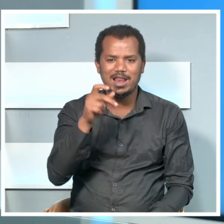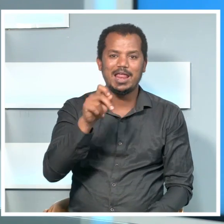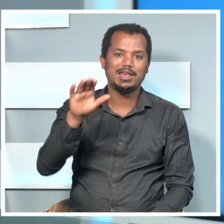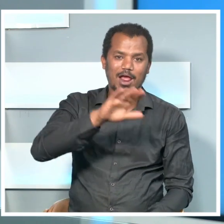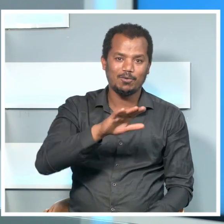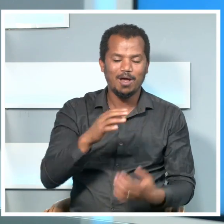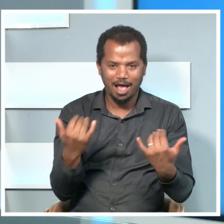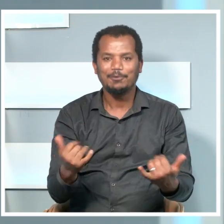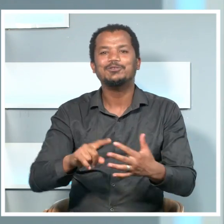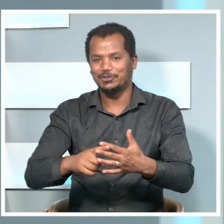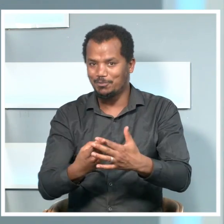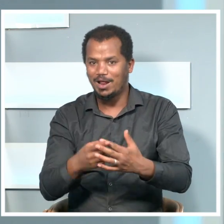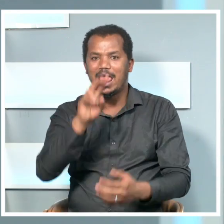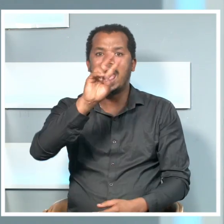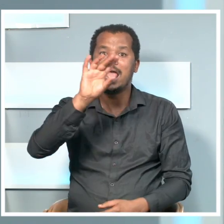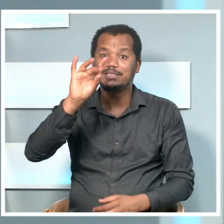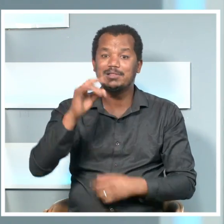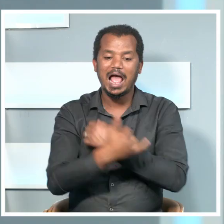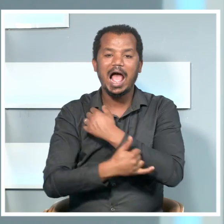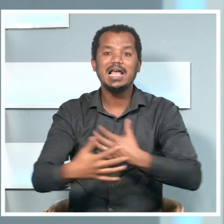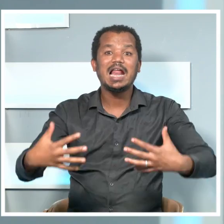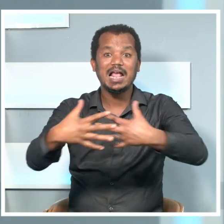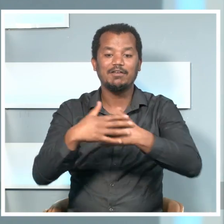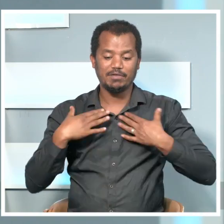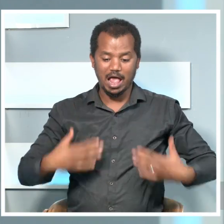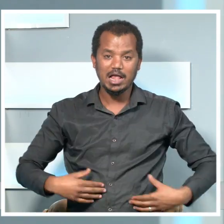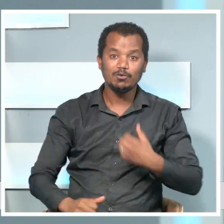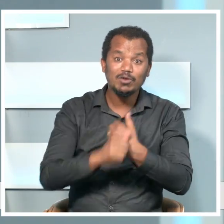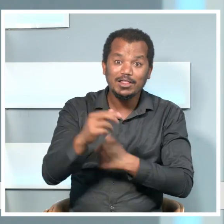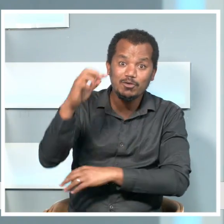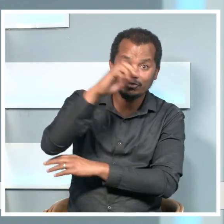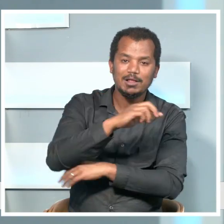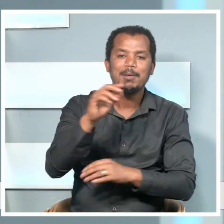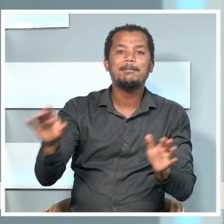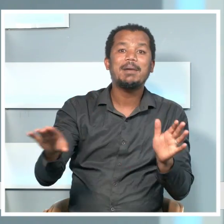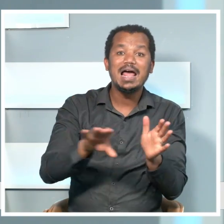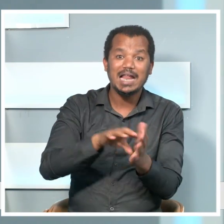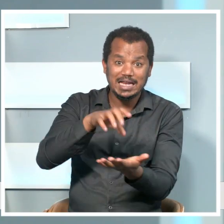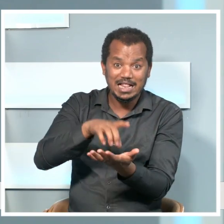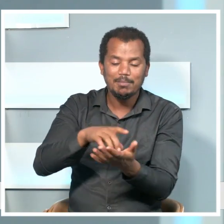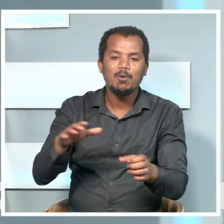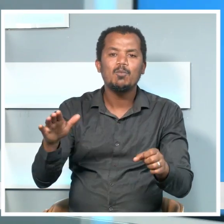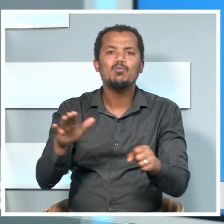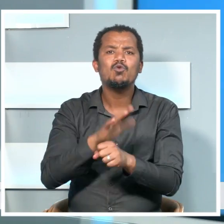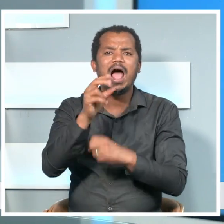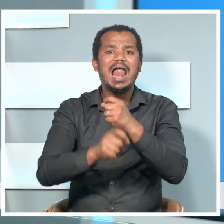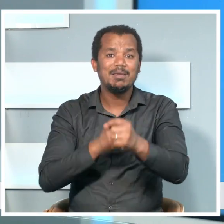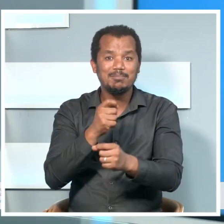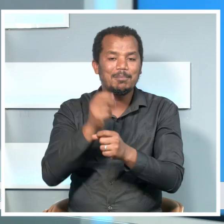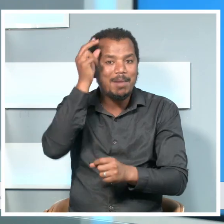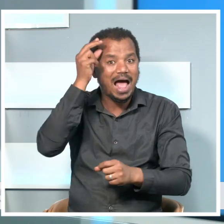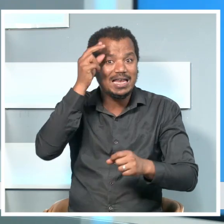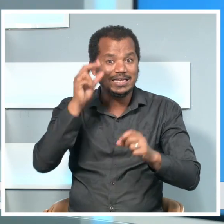ዳጓችን እንሆ ተጀምሯል 28ኛው አገር አቀፍ ያካል ጉዳተኞች ቀን በባህር ዳር ከተማ በሙሉ ዓለም ባህል